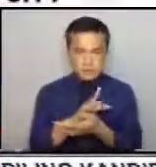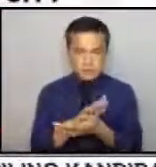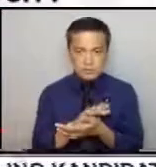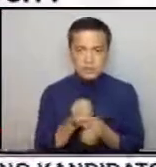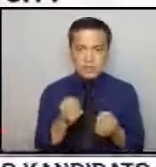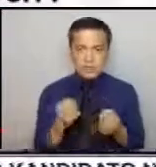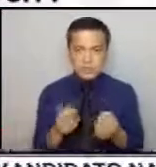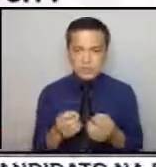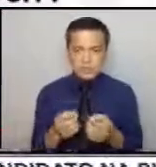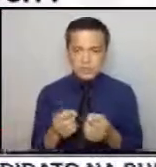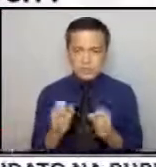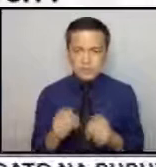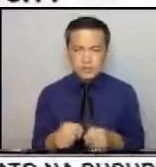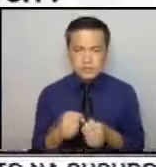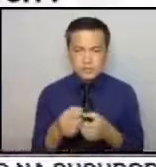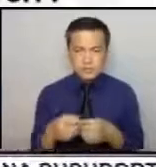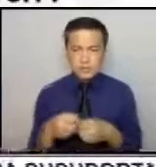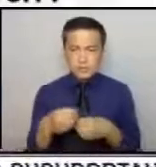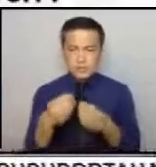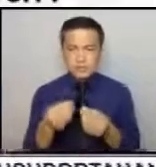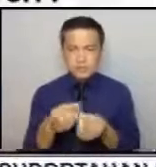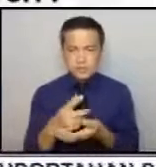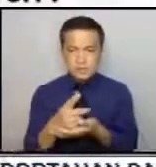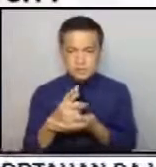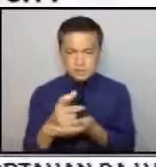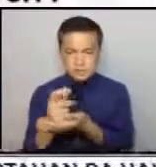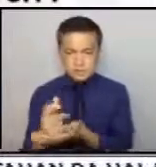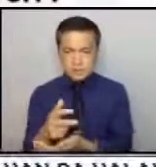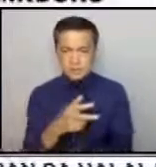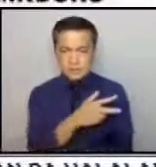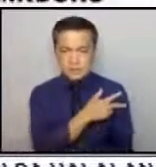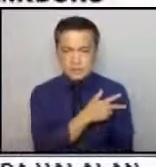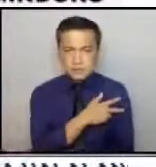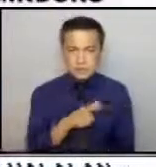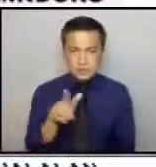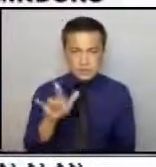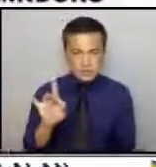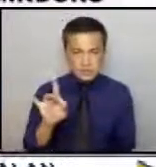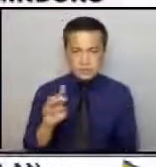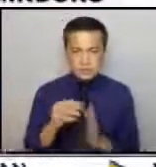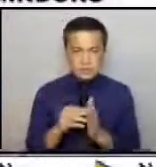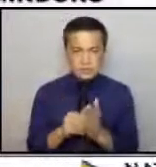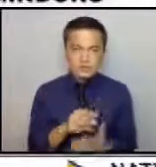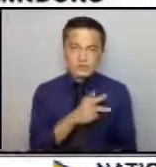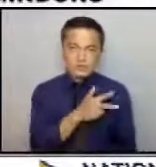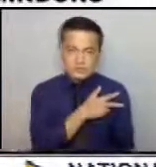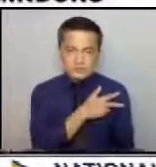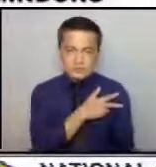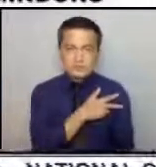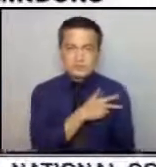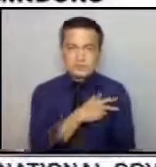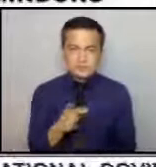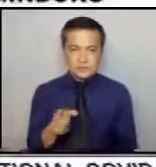bakuna, especially yung booster doses natin. May 28 million na tayong due for booster doses. So,